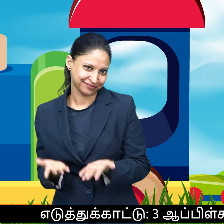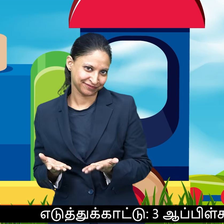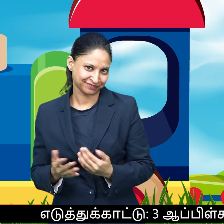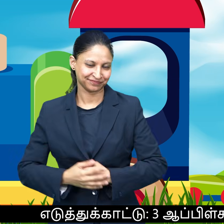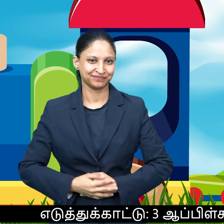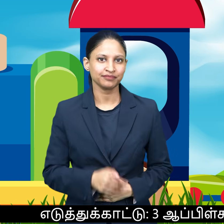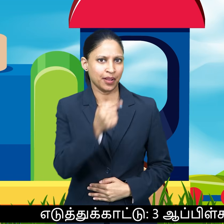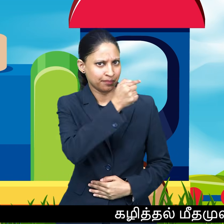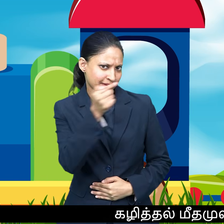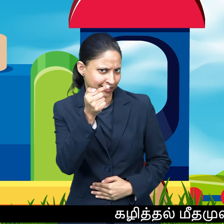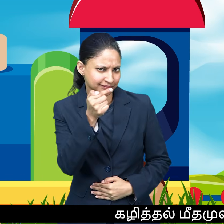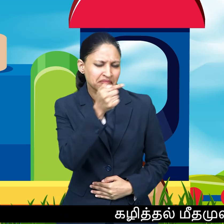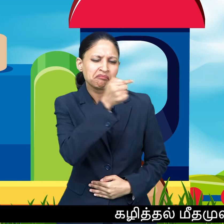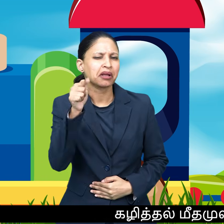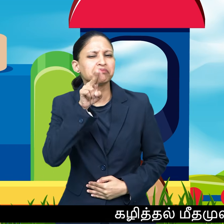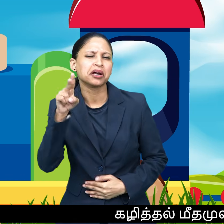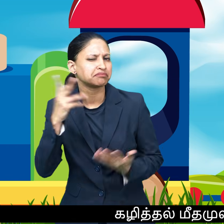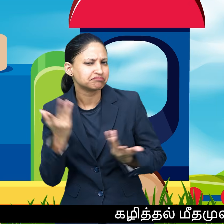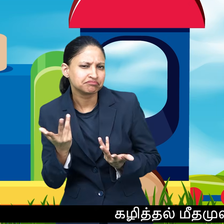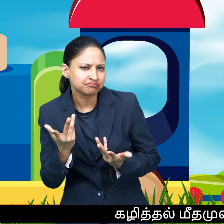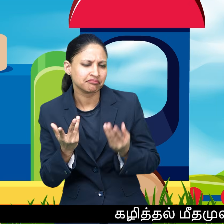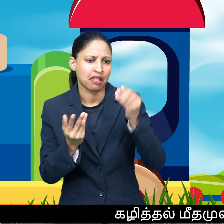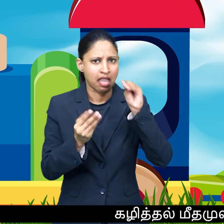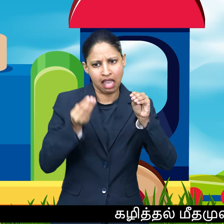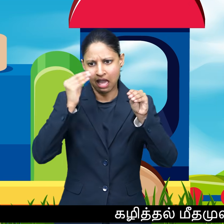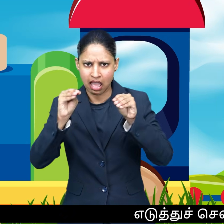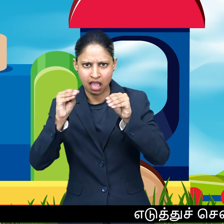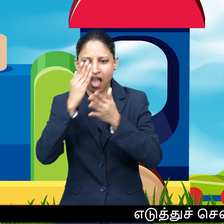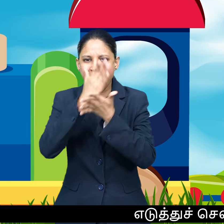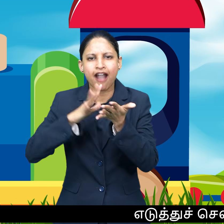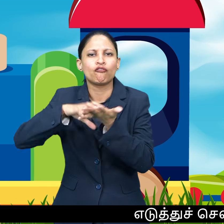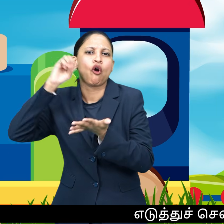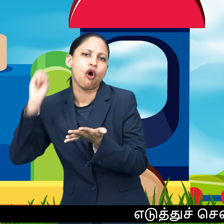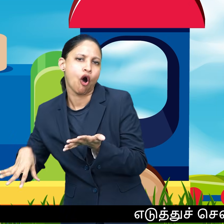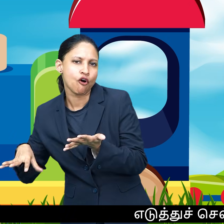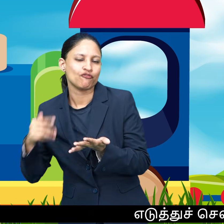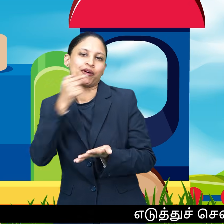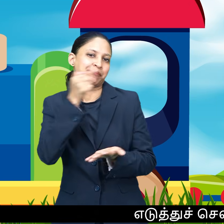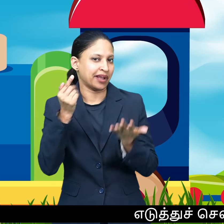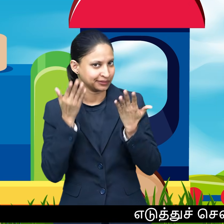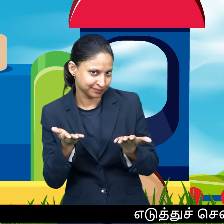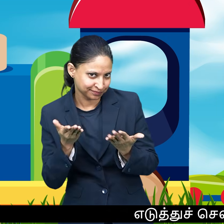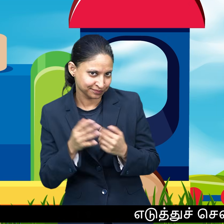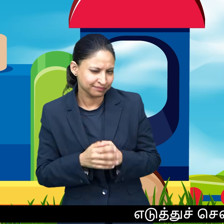5 ஆப்பிள்கள். கழித்தல் மீதமுள்ளதை கண்டுபிடிக்க எடுத்து செல்வது என்று பொருள்.